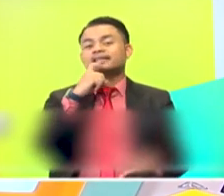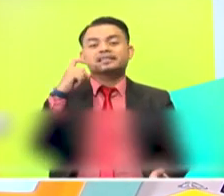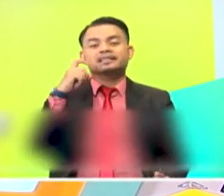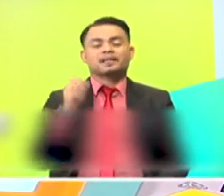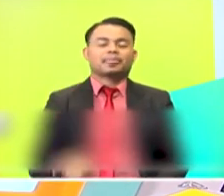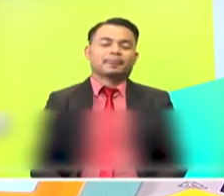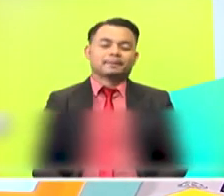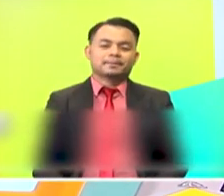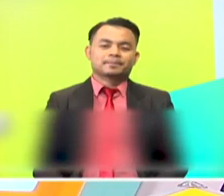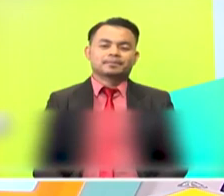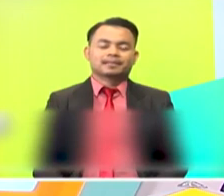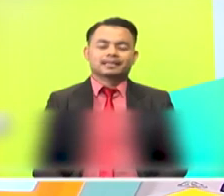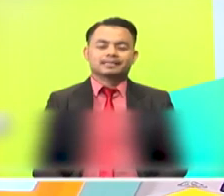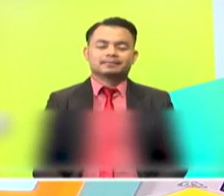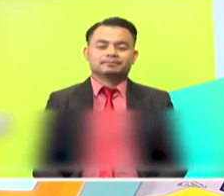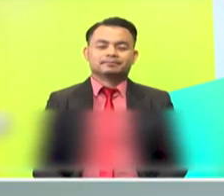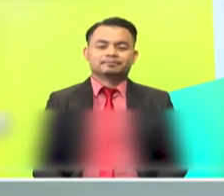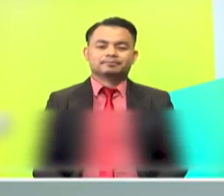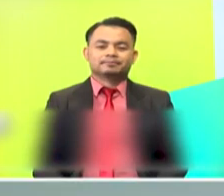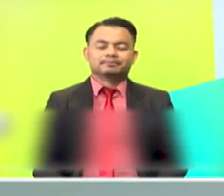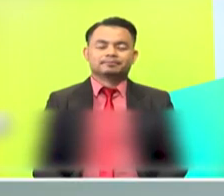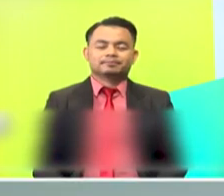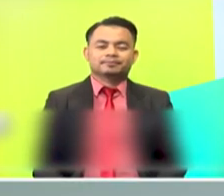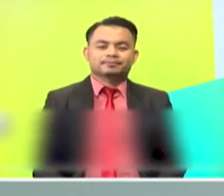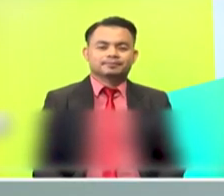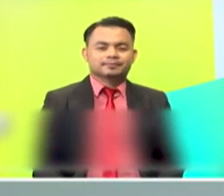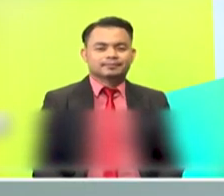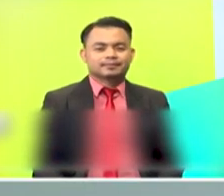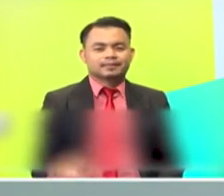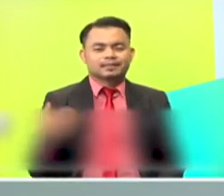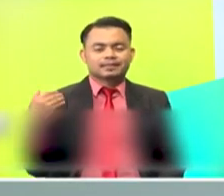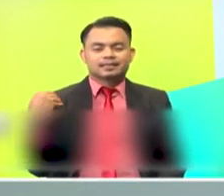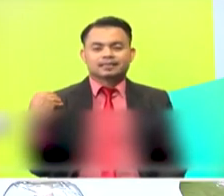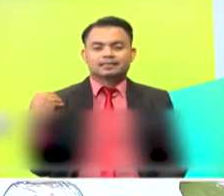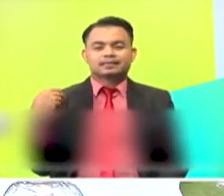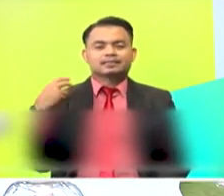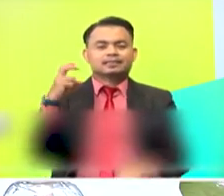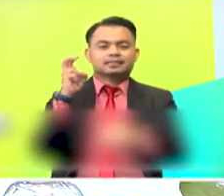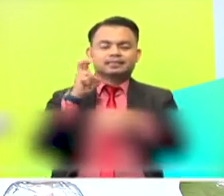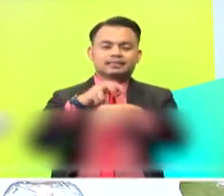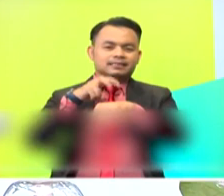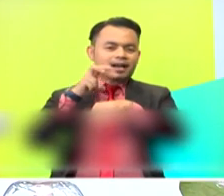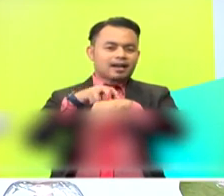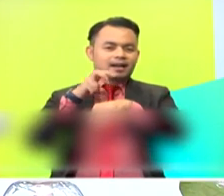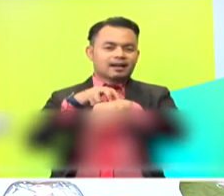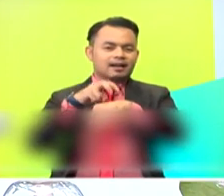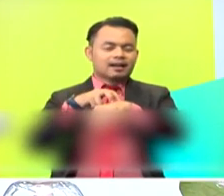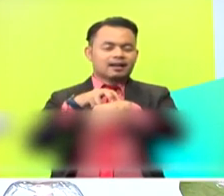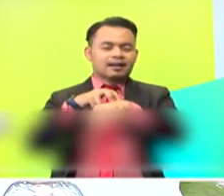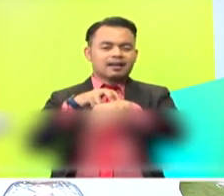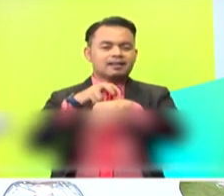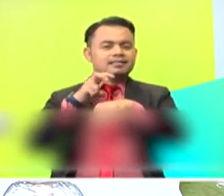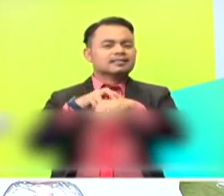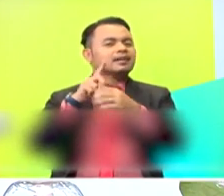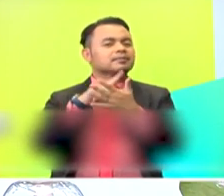kalau mau check om saya lihat aksi ikut sange hahaha kentang-kentang apa Hai